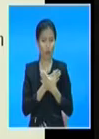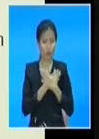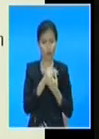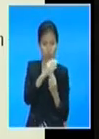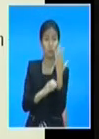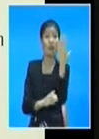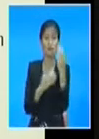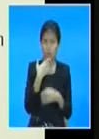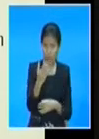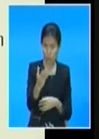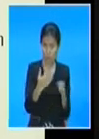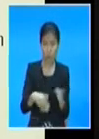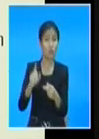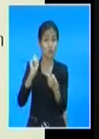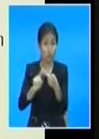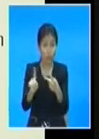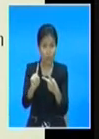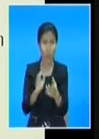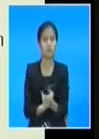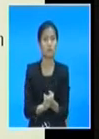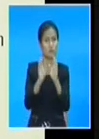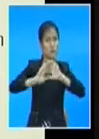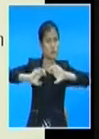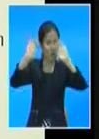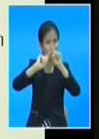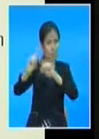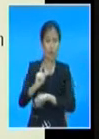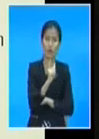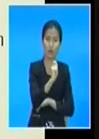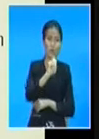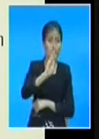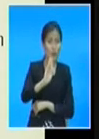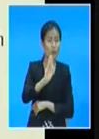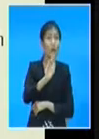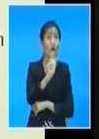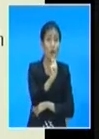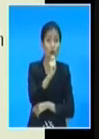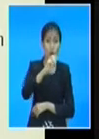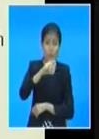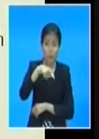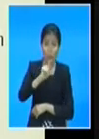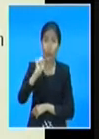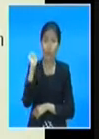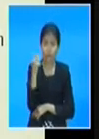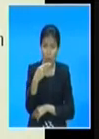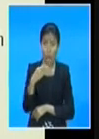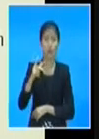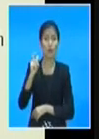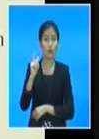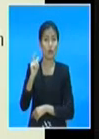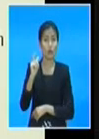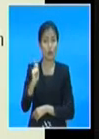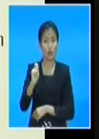ต้องให้ทุกส่วนราชการโดยเฉพาะอปทคืออปจซึ่งมีอยู่ทั่วประเทศ 8-9,000 เนี่ยนะฮะเทศบาลนะ